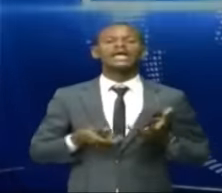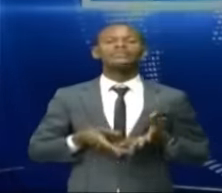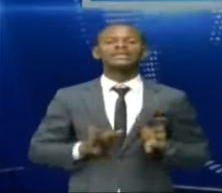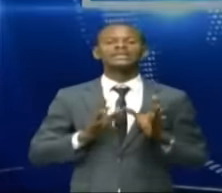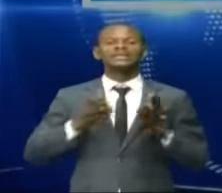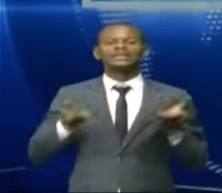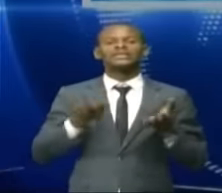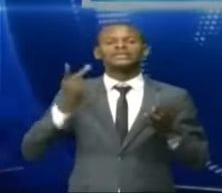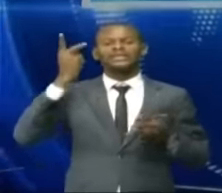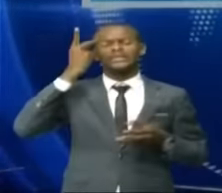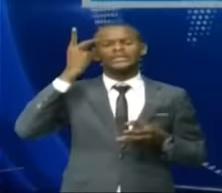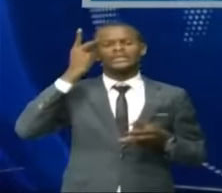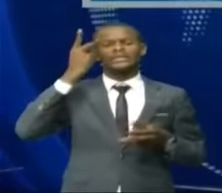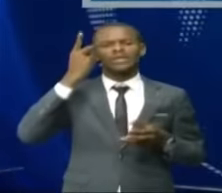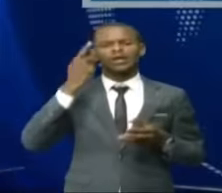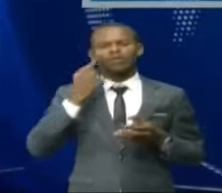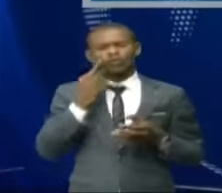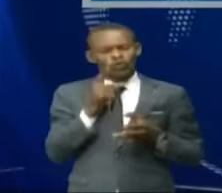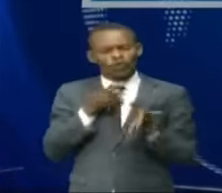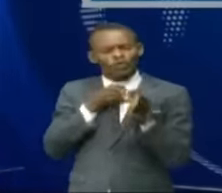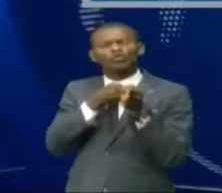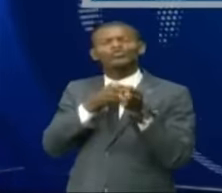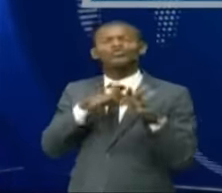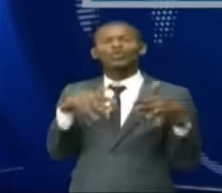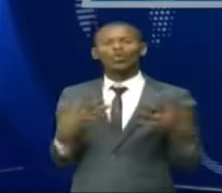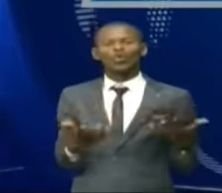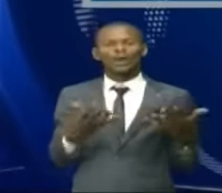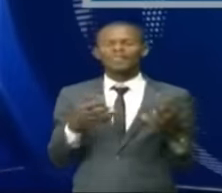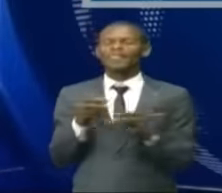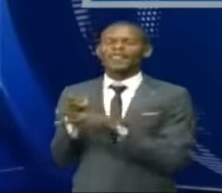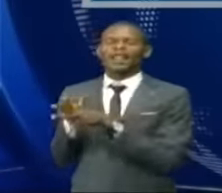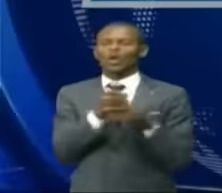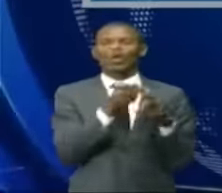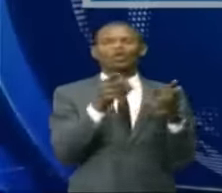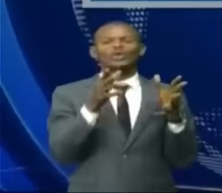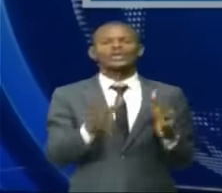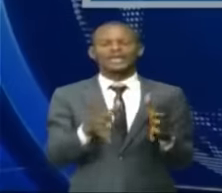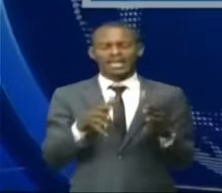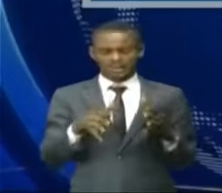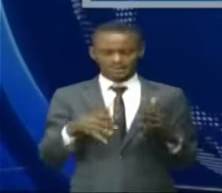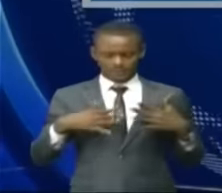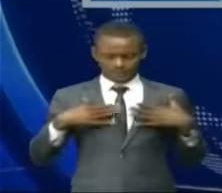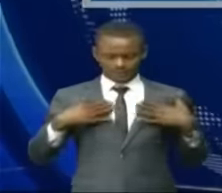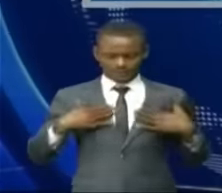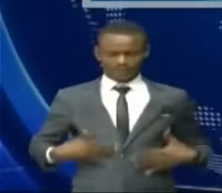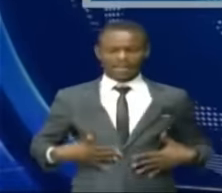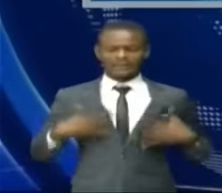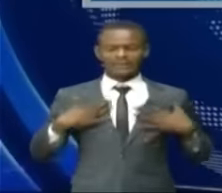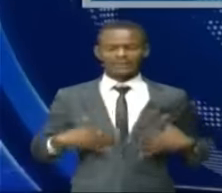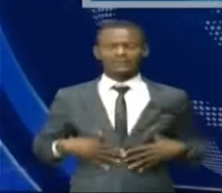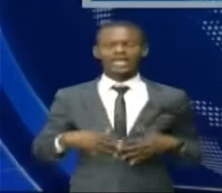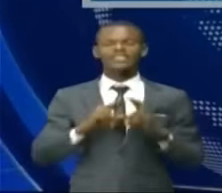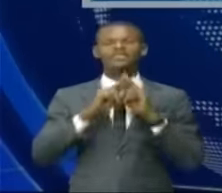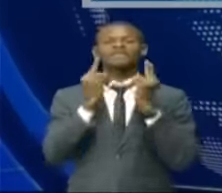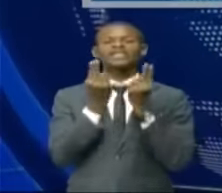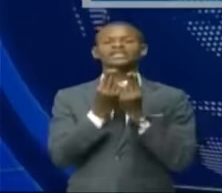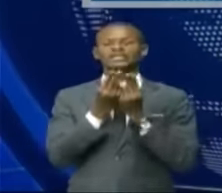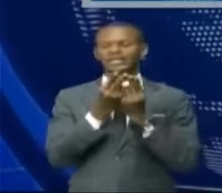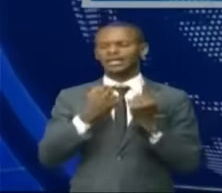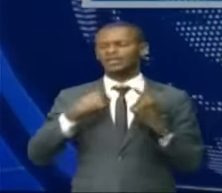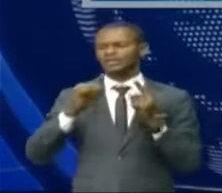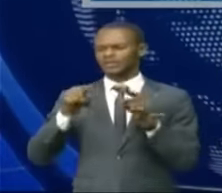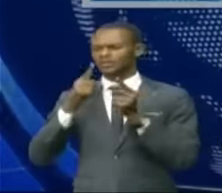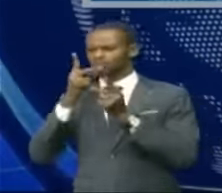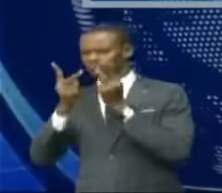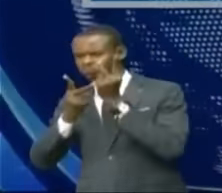coordonnateur national de la couverture santé universelle a fait la ronde de quelques centres de santé bénéficiaires. Le constat est positif,